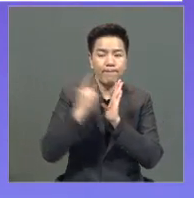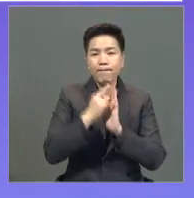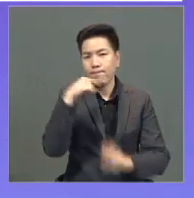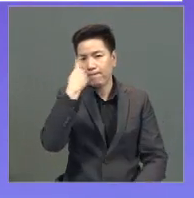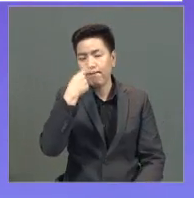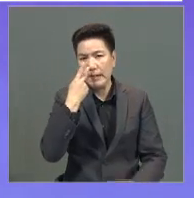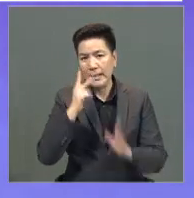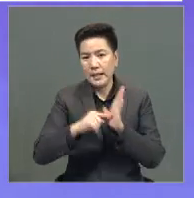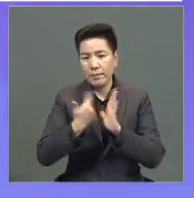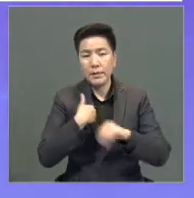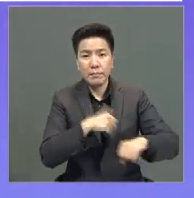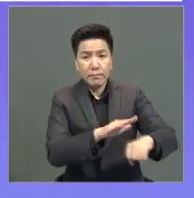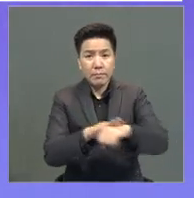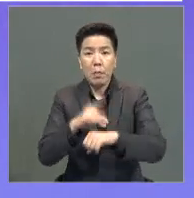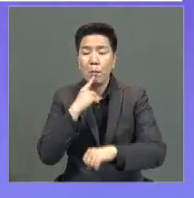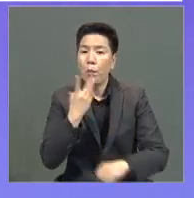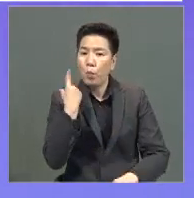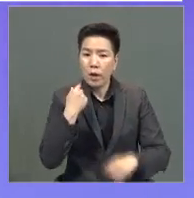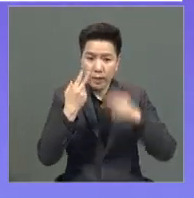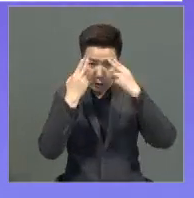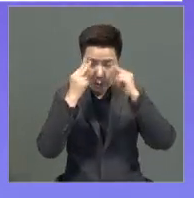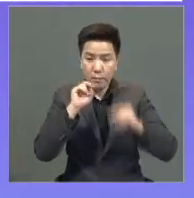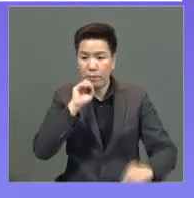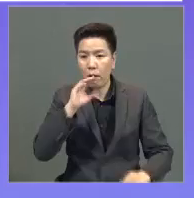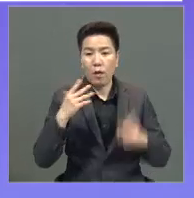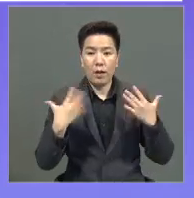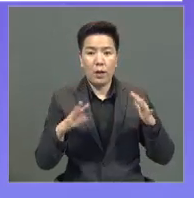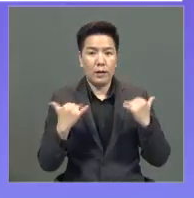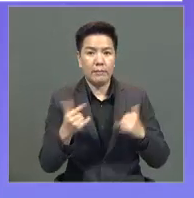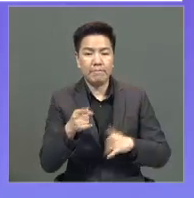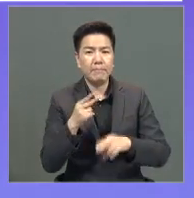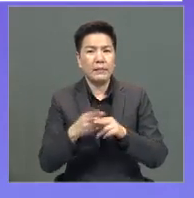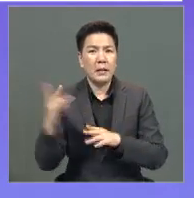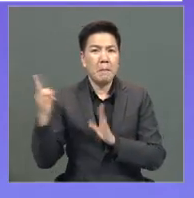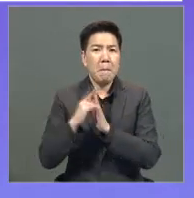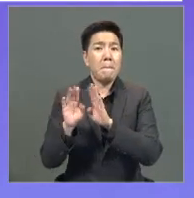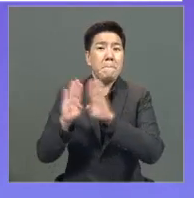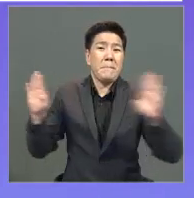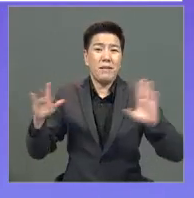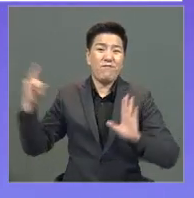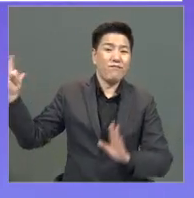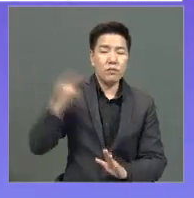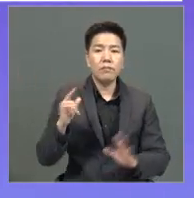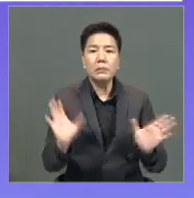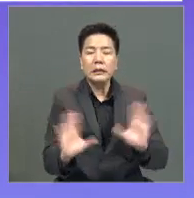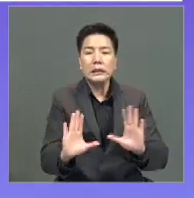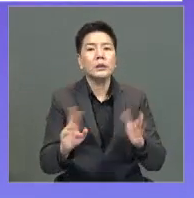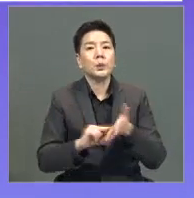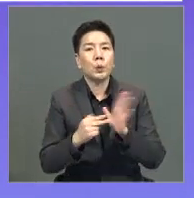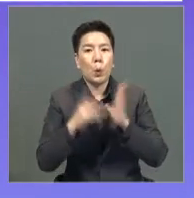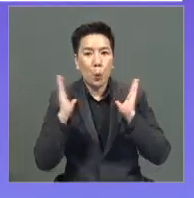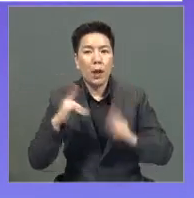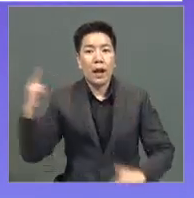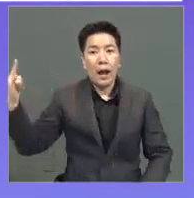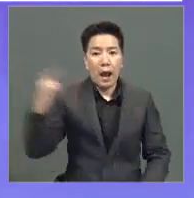องเที่ยวต่างชาติเข้ามาแต่ต้องย้ำคือเมื่อวานนายกรัฐมนตรีก็ย้ำแล้วนะคะว่าอย่าไปเรียกว่าเป็นการเปิดประเทศ ค ือคนที่จะเข้าม